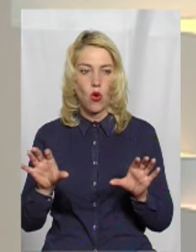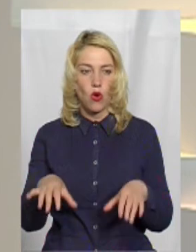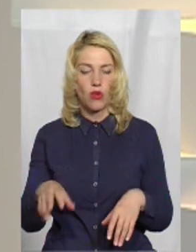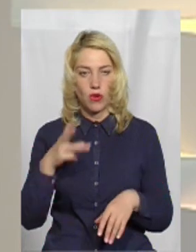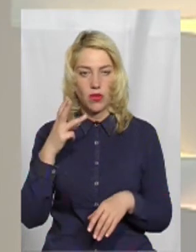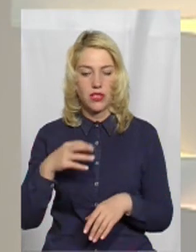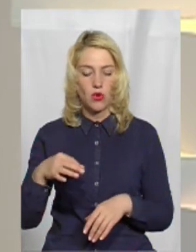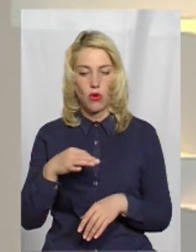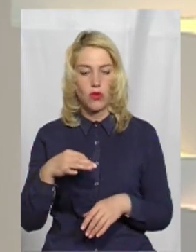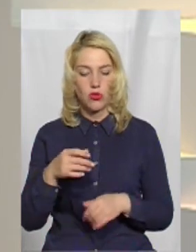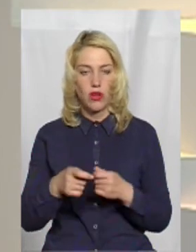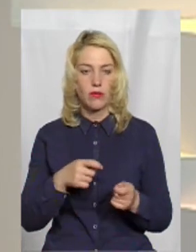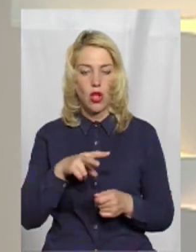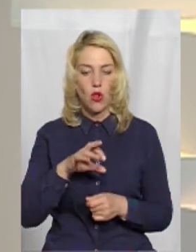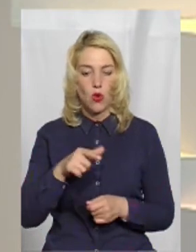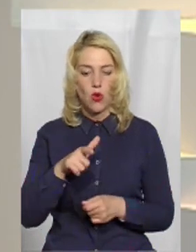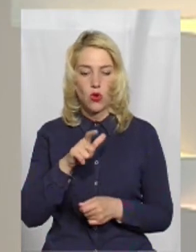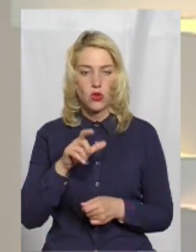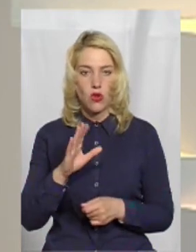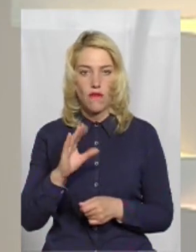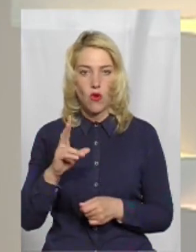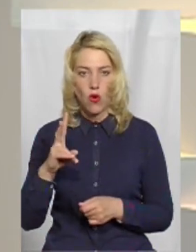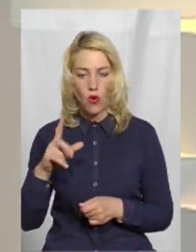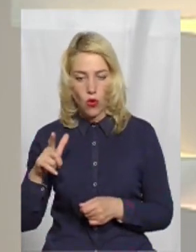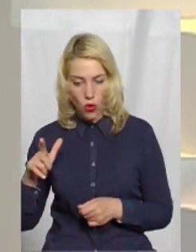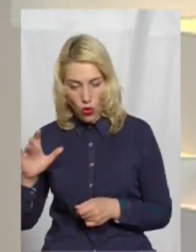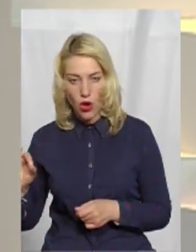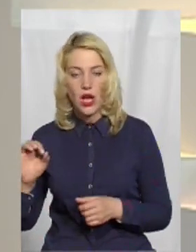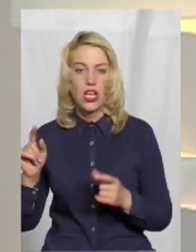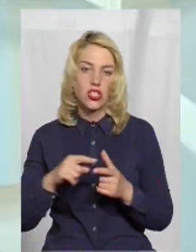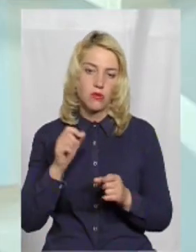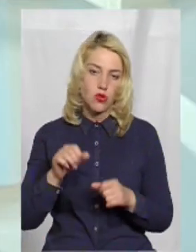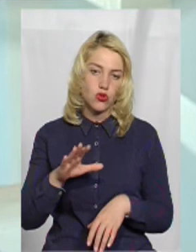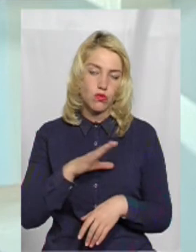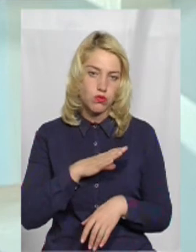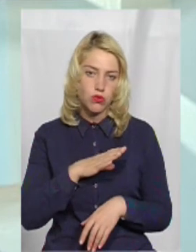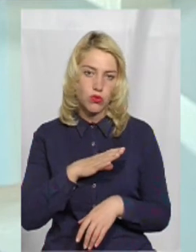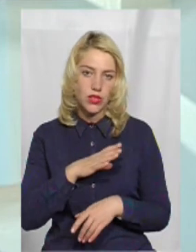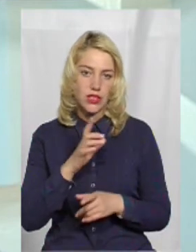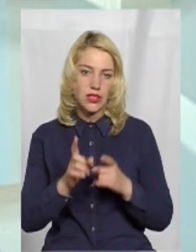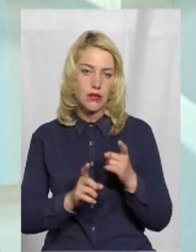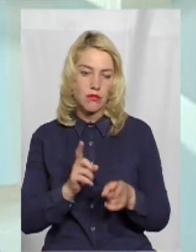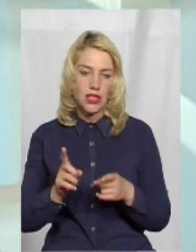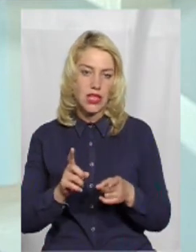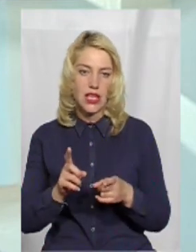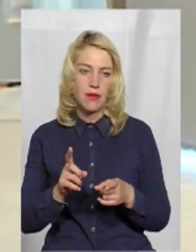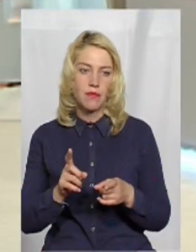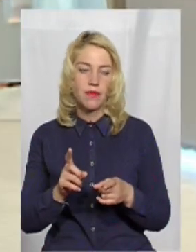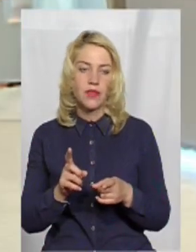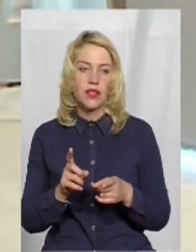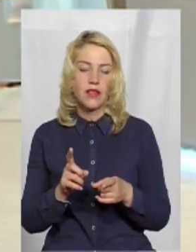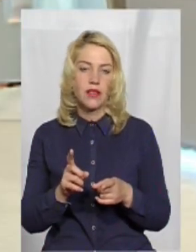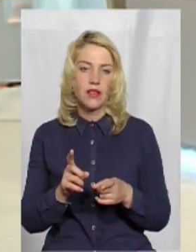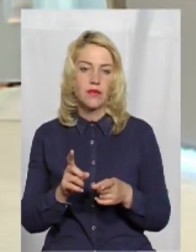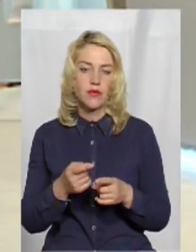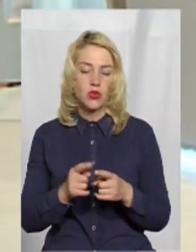обласної адміністрації Лозового, можуть бути зміни вектору стратегії, ну, в тому напрямку, про який ми сьогодні говоримо, чи маєте якісь запобіжники від